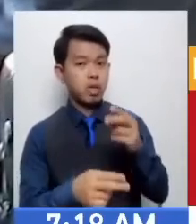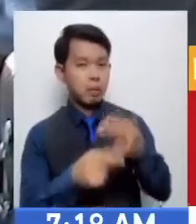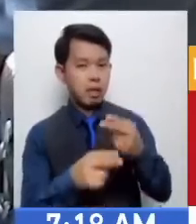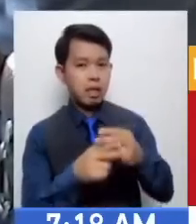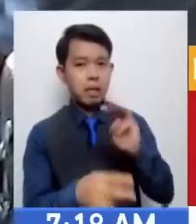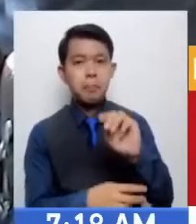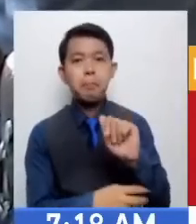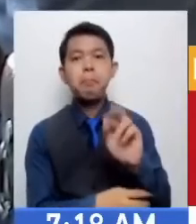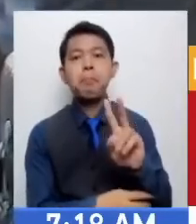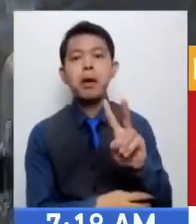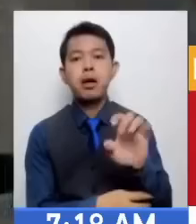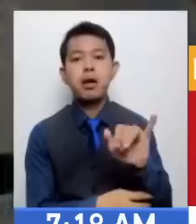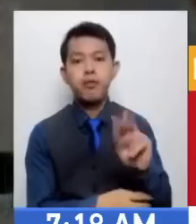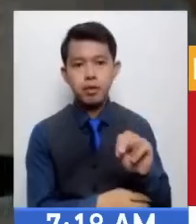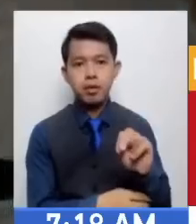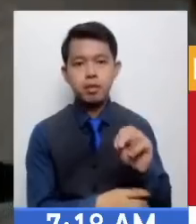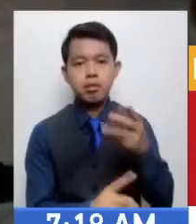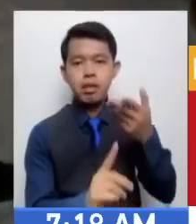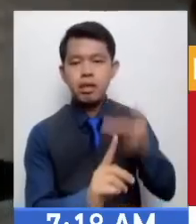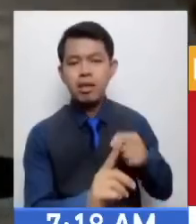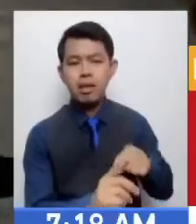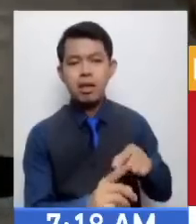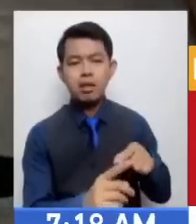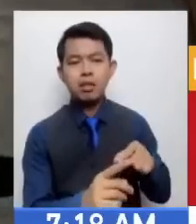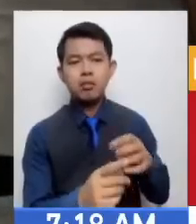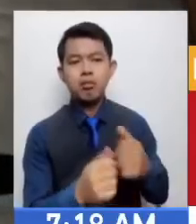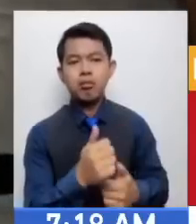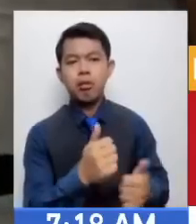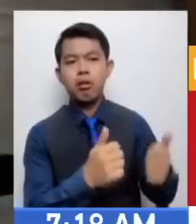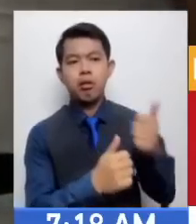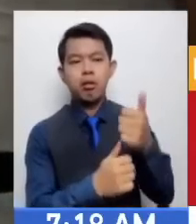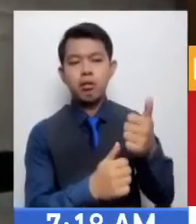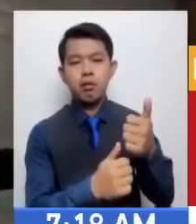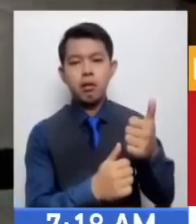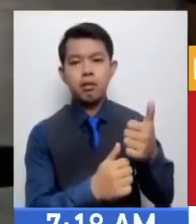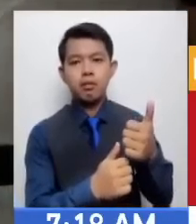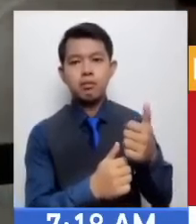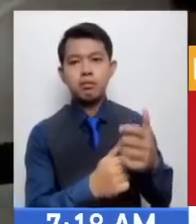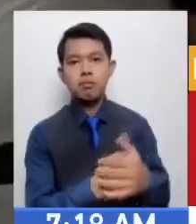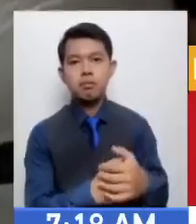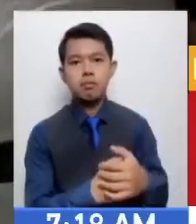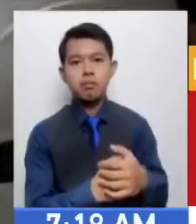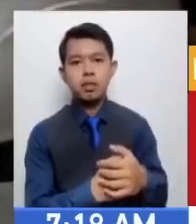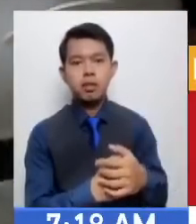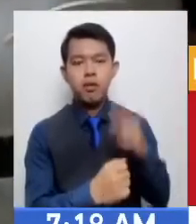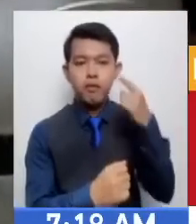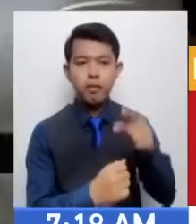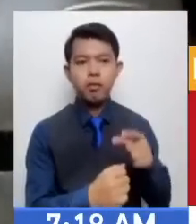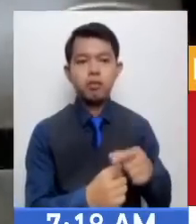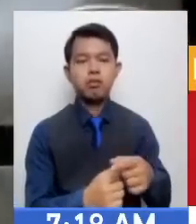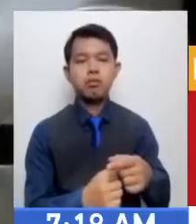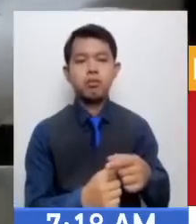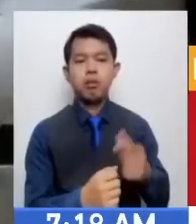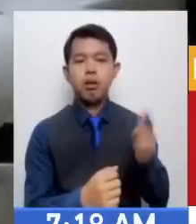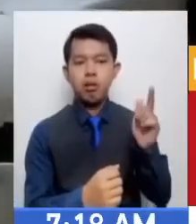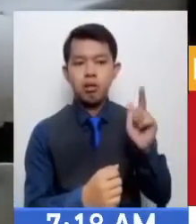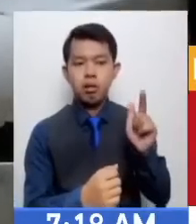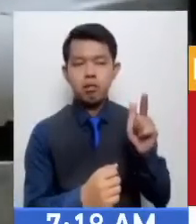ubanoy middleman doon sa mga guns for hire ay itong